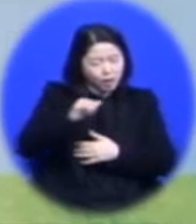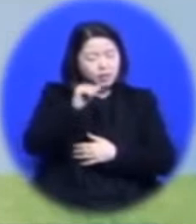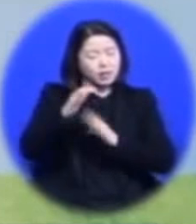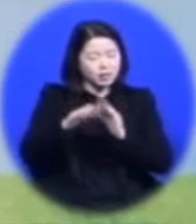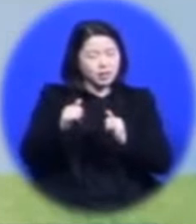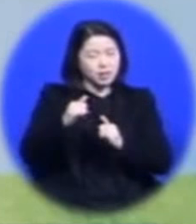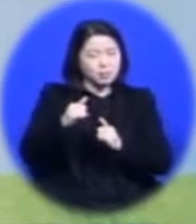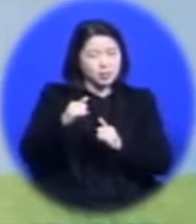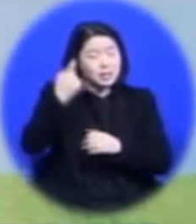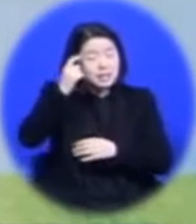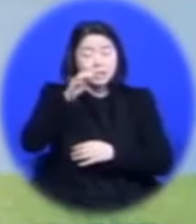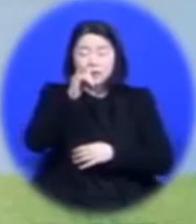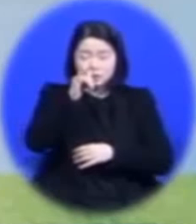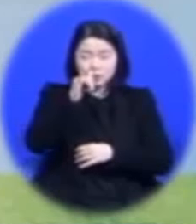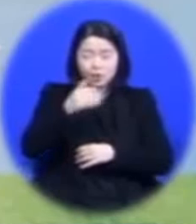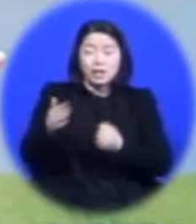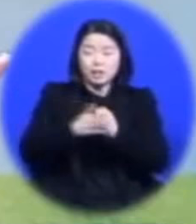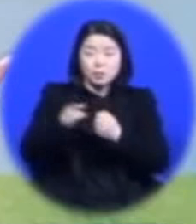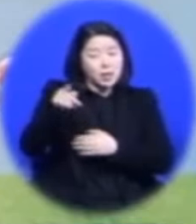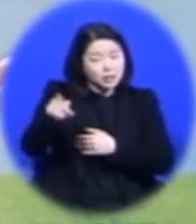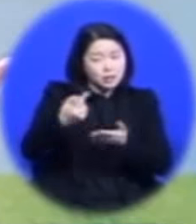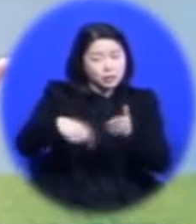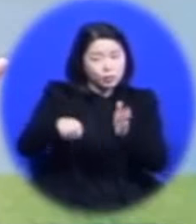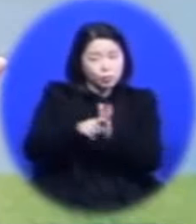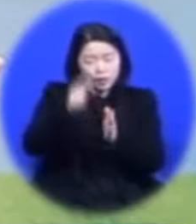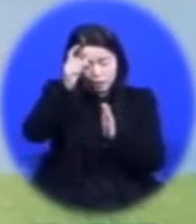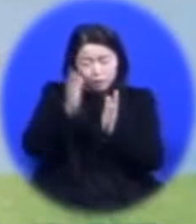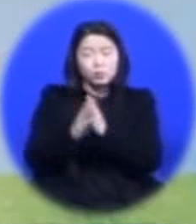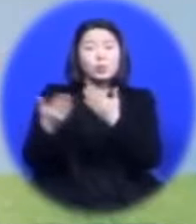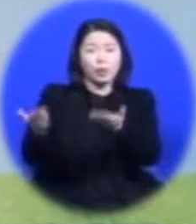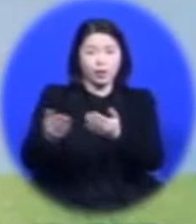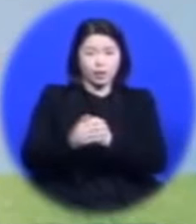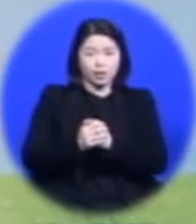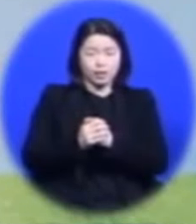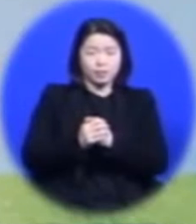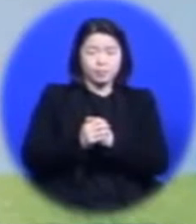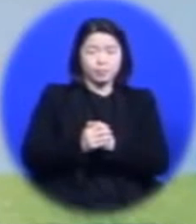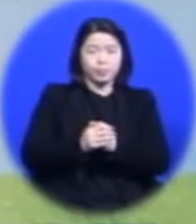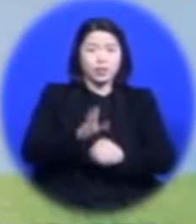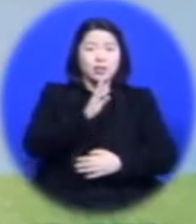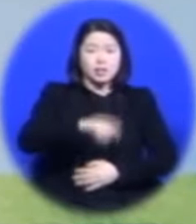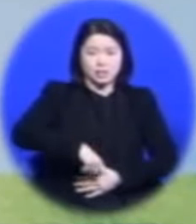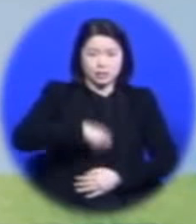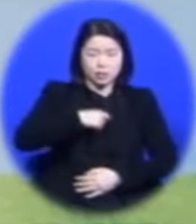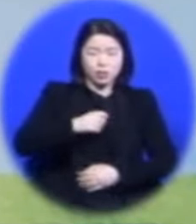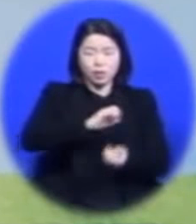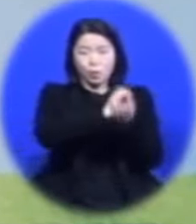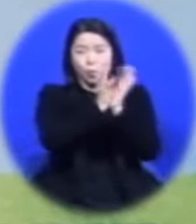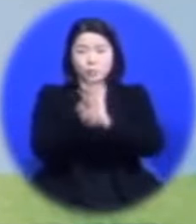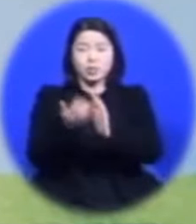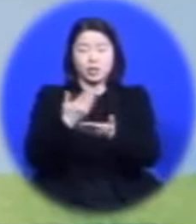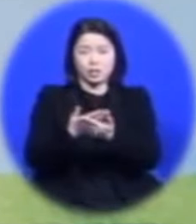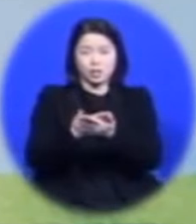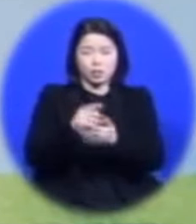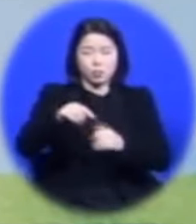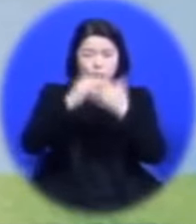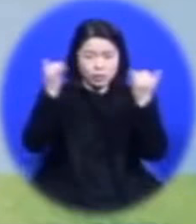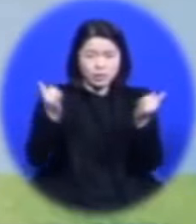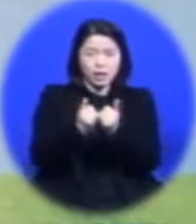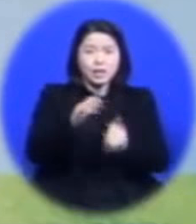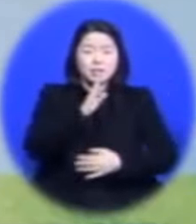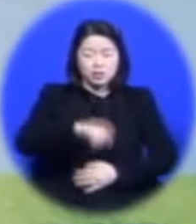밟혀요 그래서 그들을 위해 기도를 하게 돼요 정의가 꼽히게 해 달라고 우리 사회의 정의가 꼽히게 해